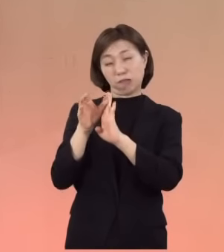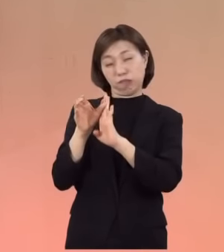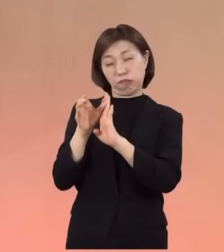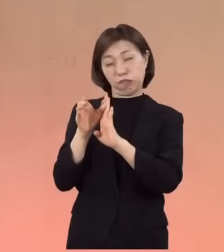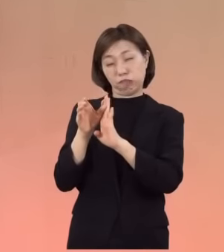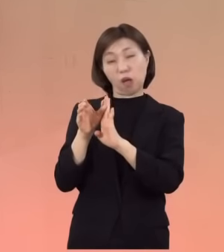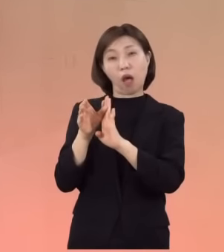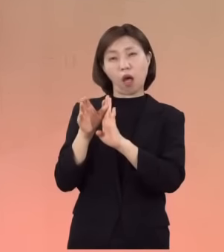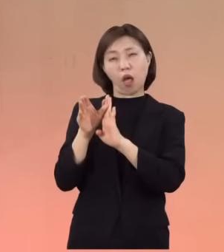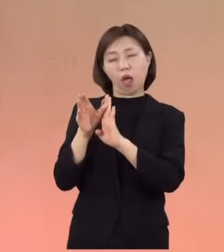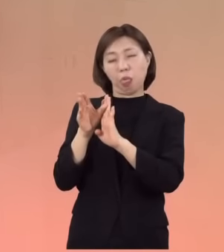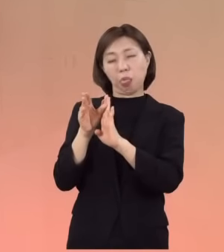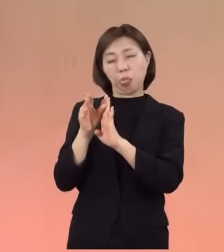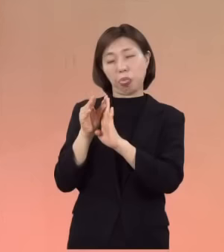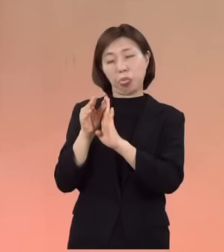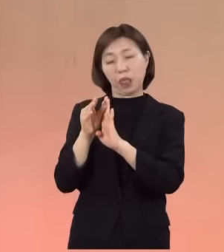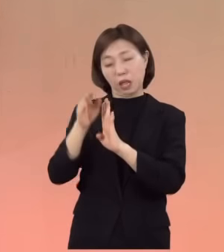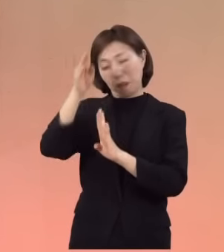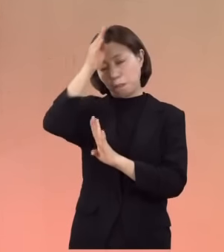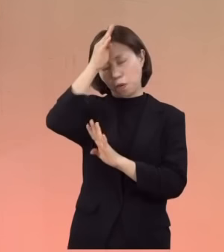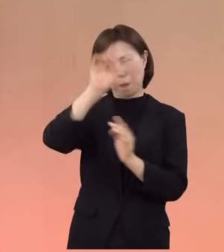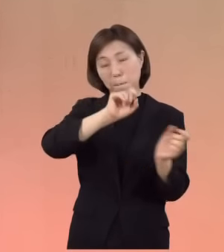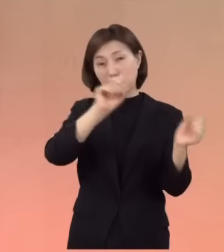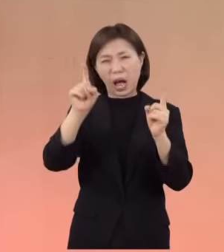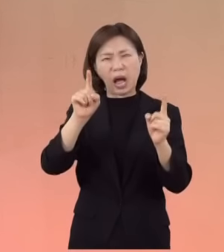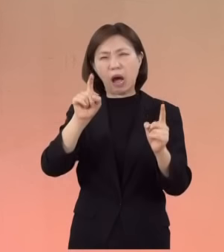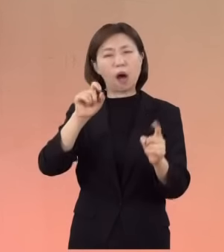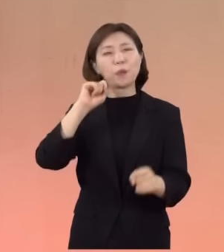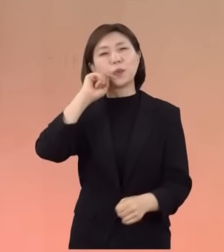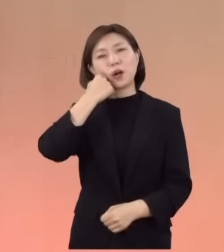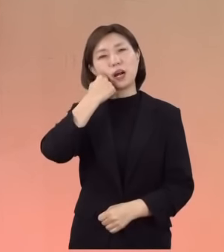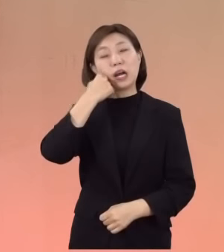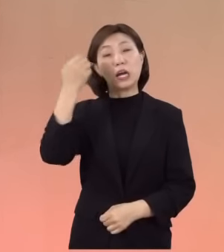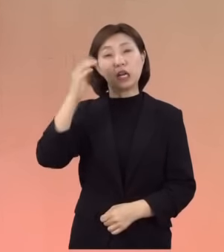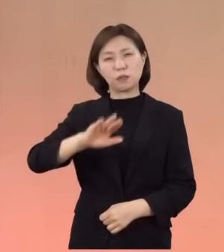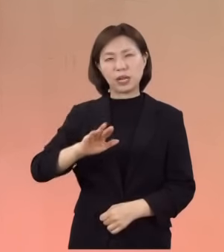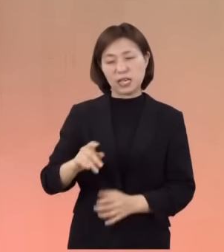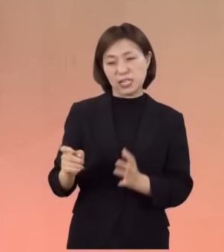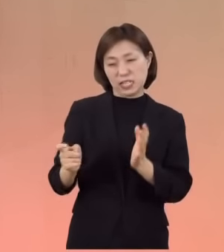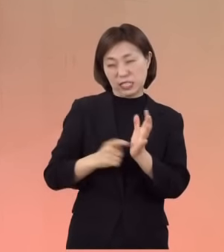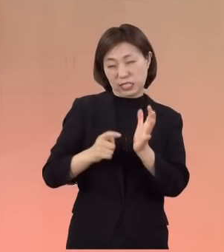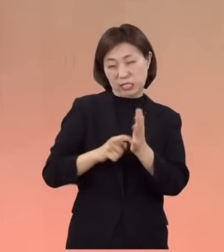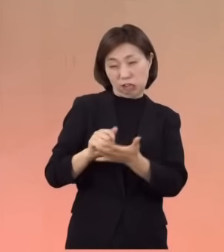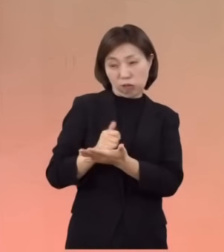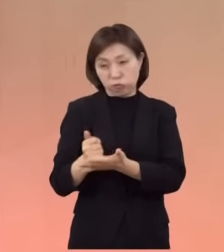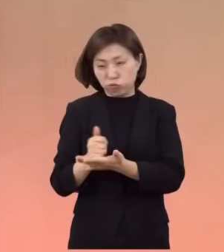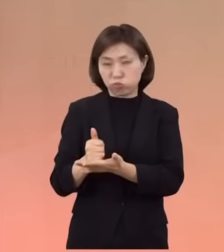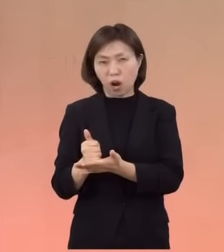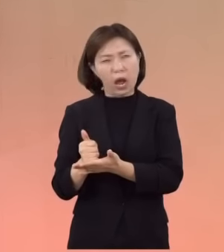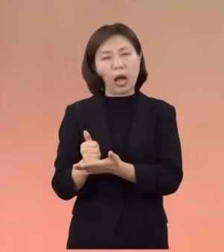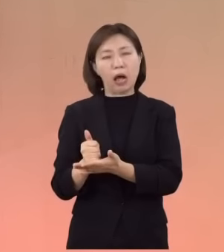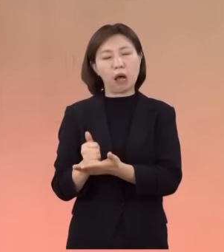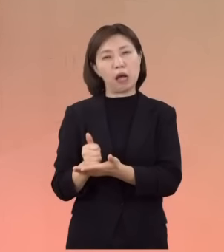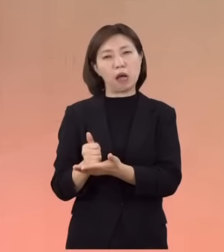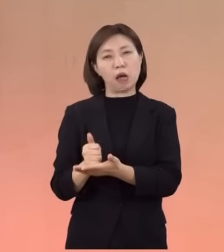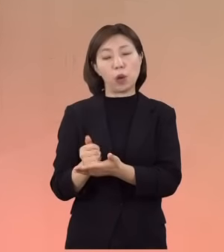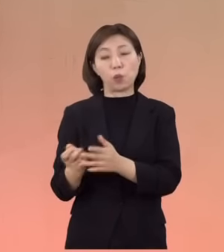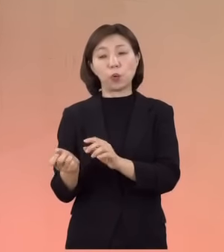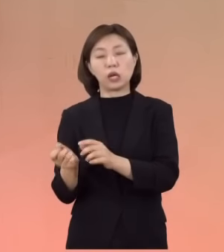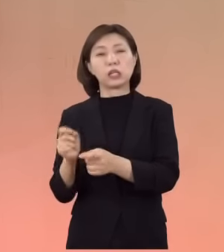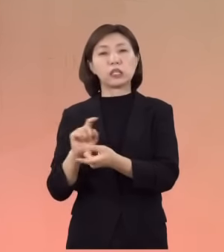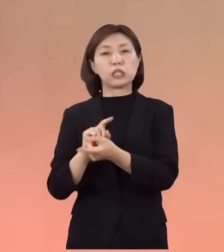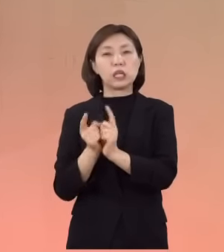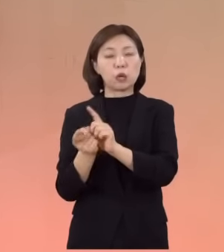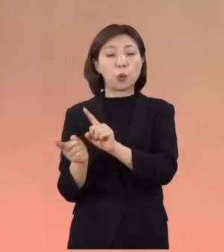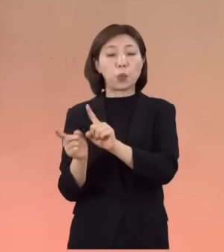사람들은 병이 단박에 치료는 되지 않는다 하더라도 또한 위급하면 당장의 위급하면